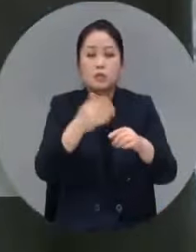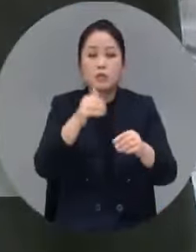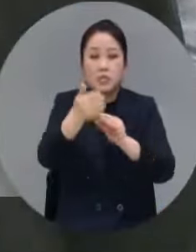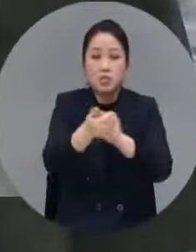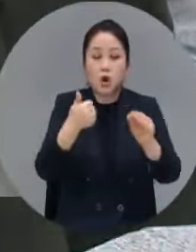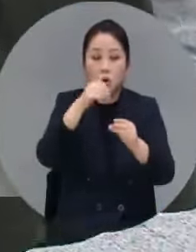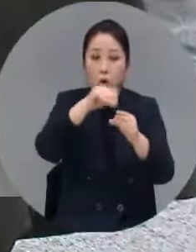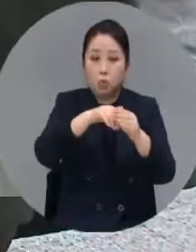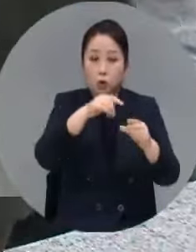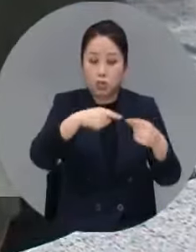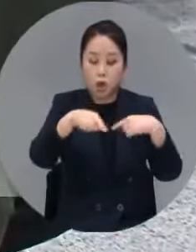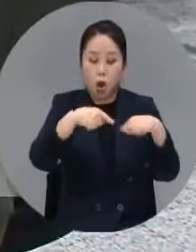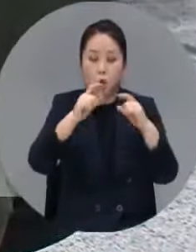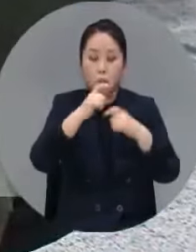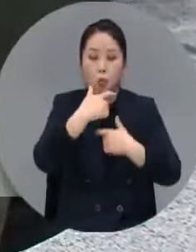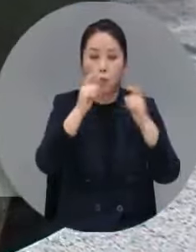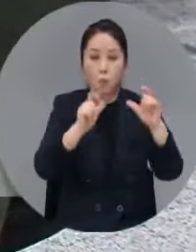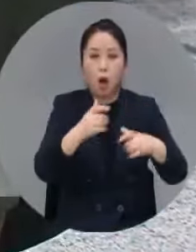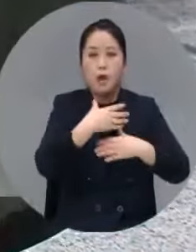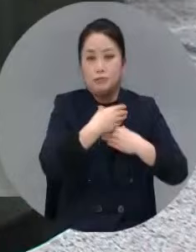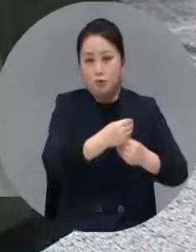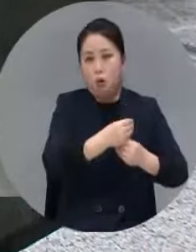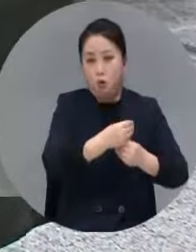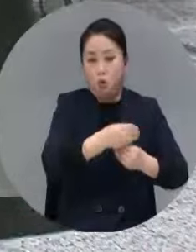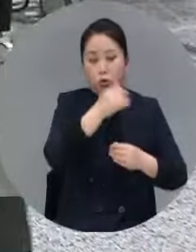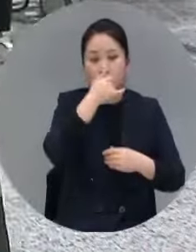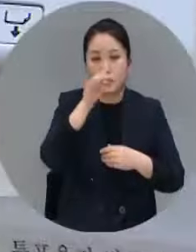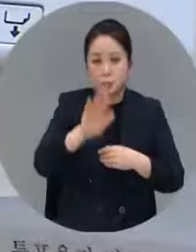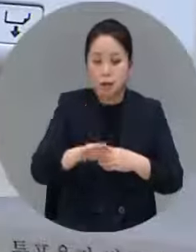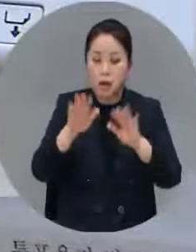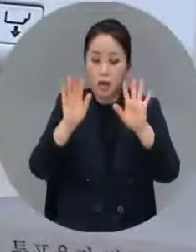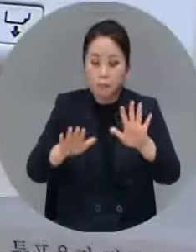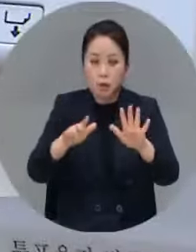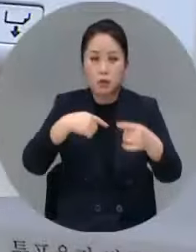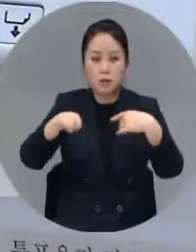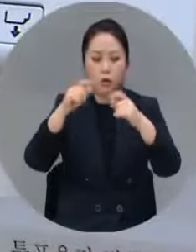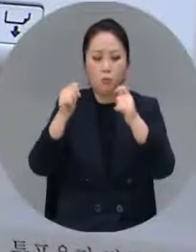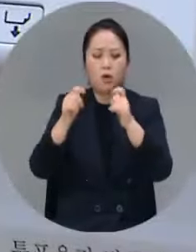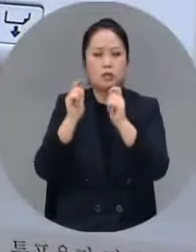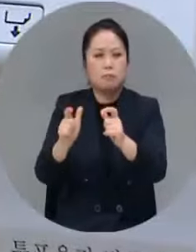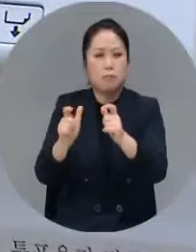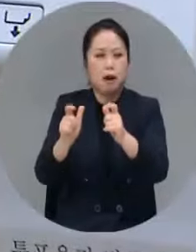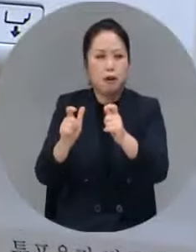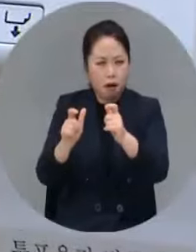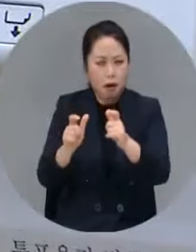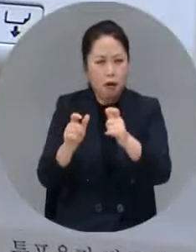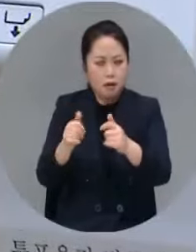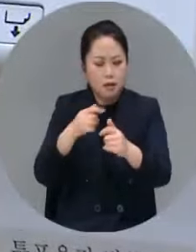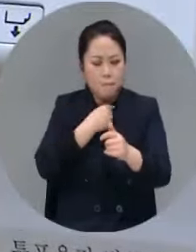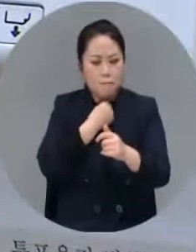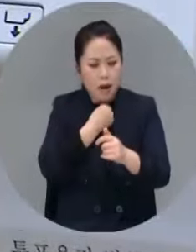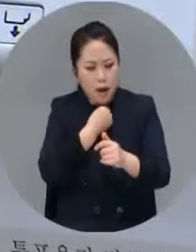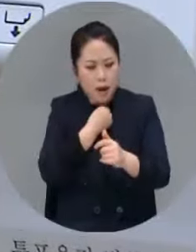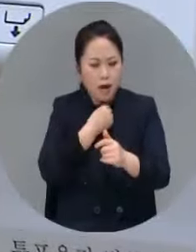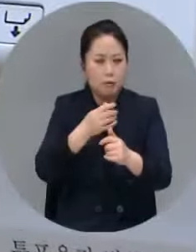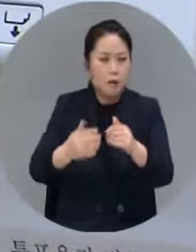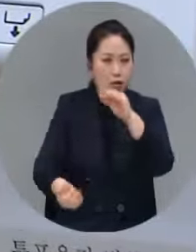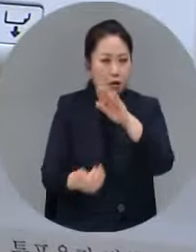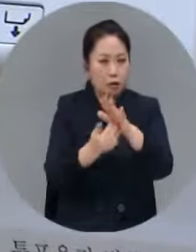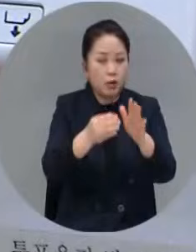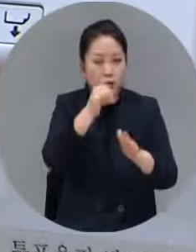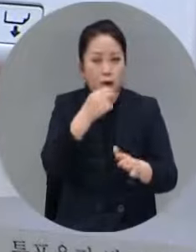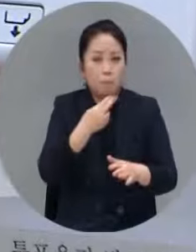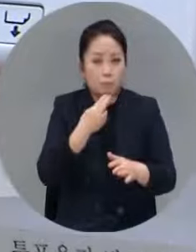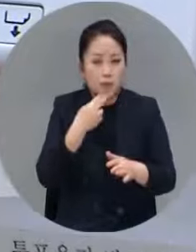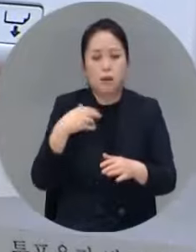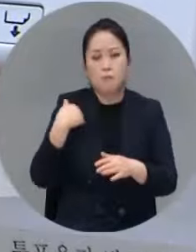기울어졌던 성향을 보여왔던 반면 이번 선거는 정권 심판의 바람이 어디로 쏠릴지도